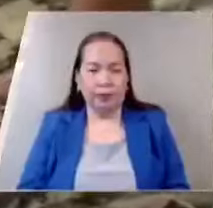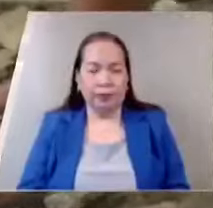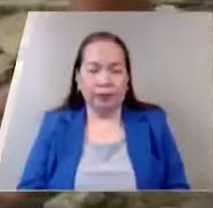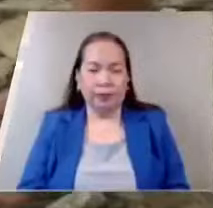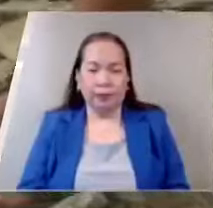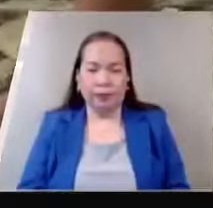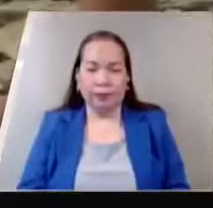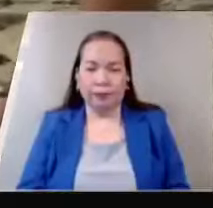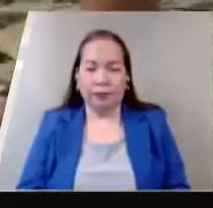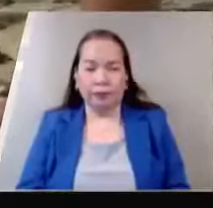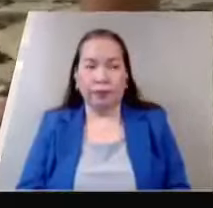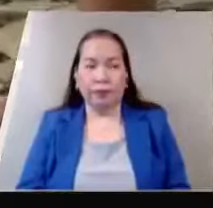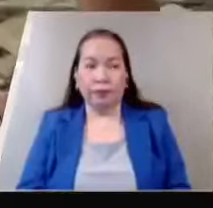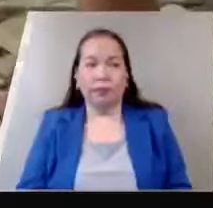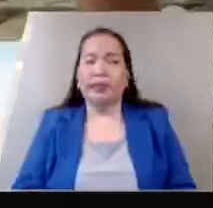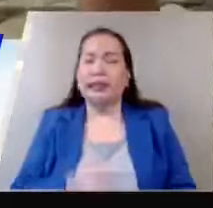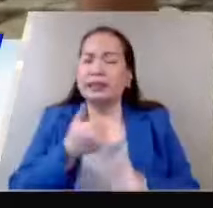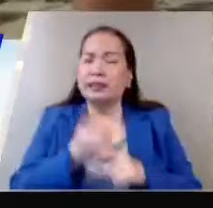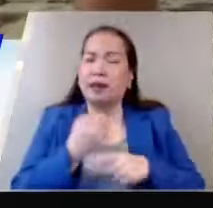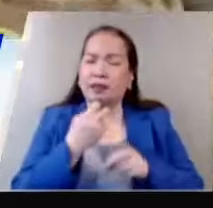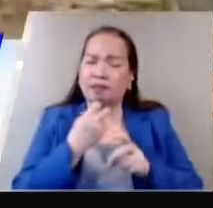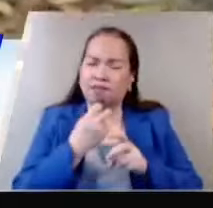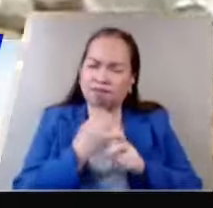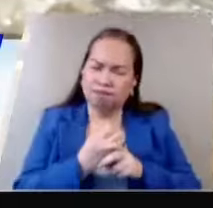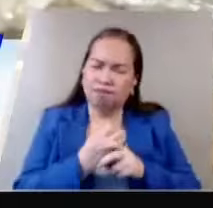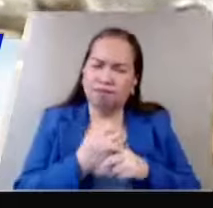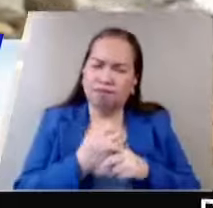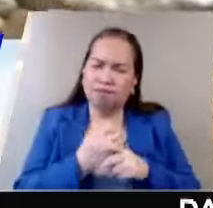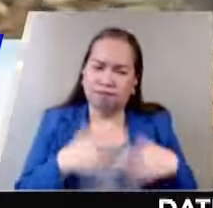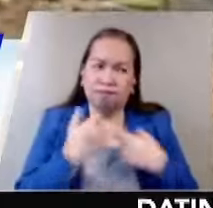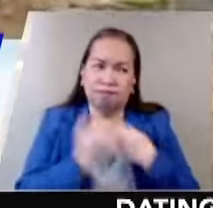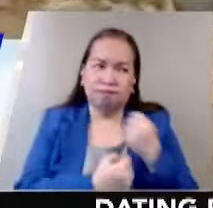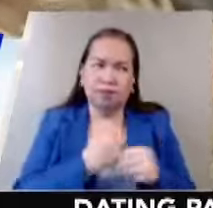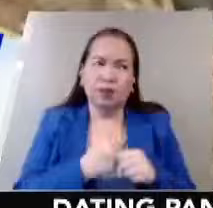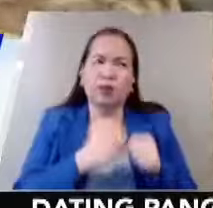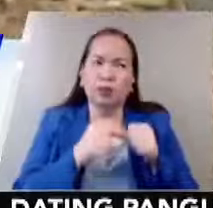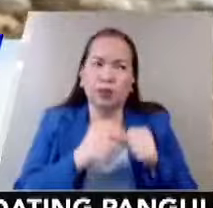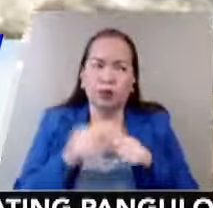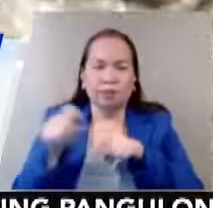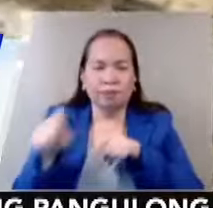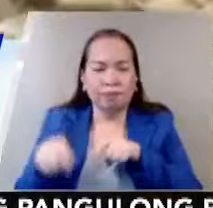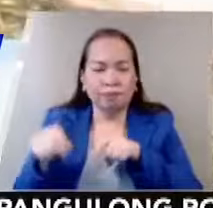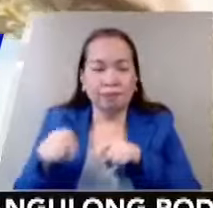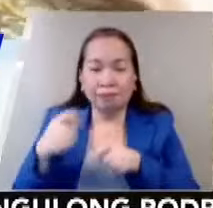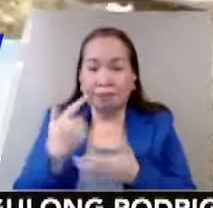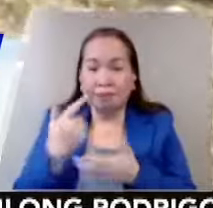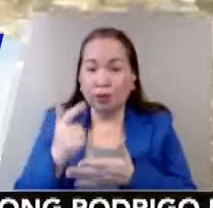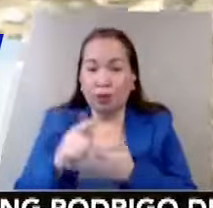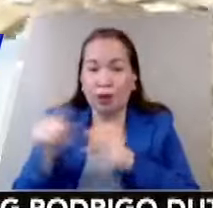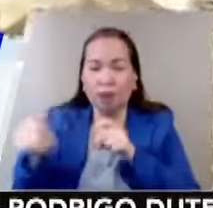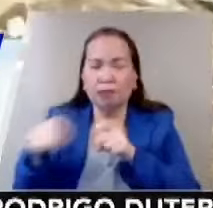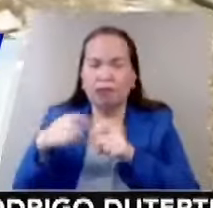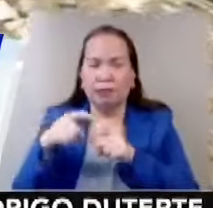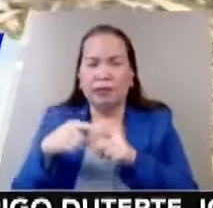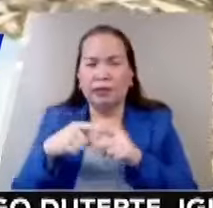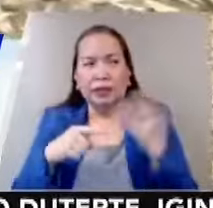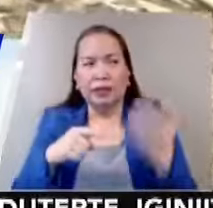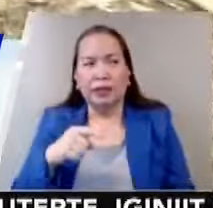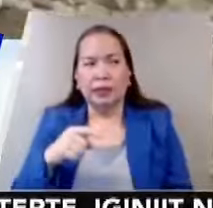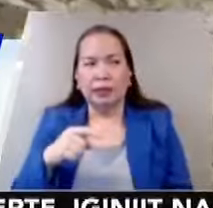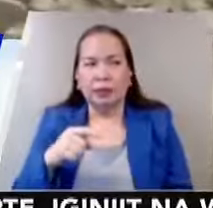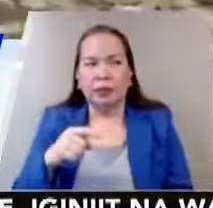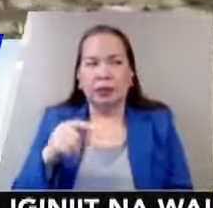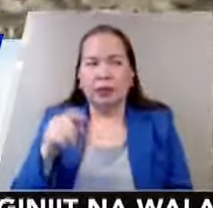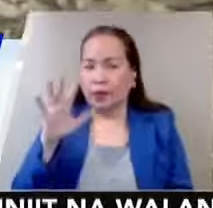Dahil sa kahirapan, hindi magawang tumigil sa pangangalakal ng 58 taong gulang na si Romy, kahit na